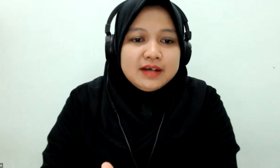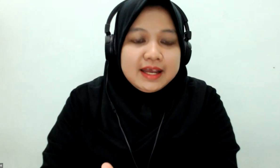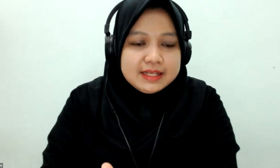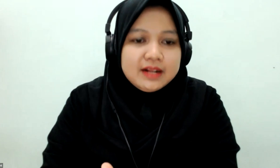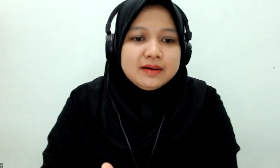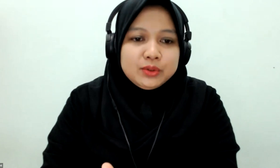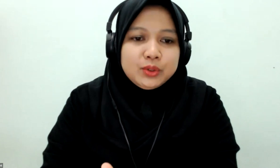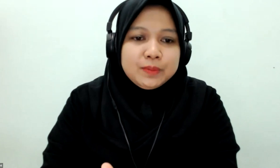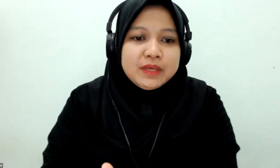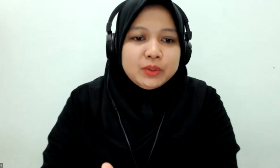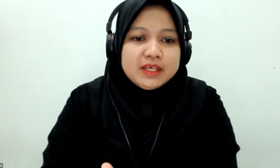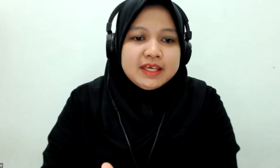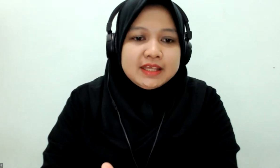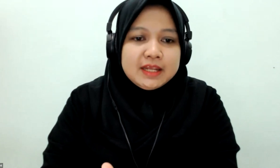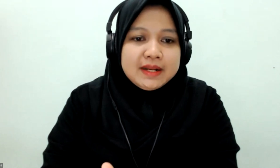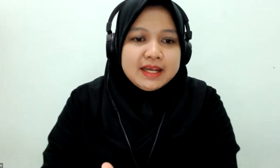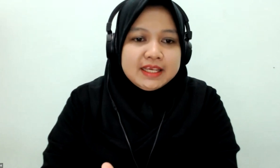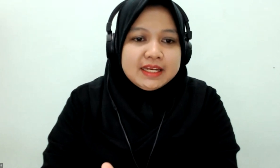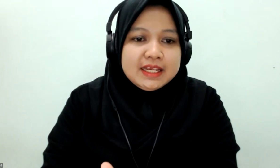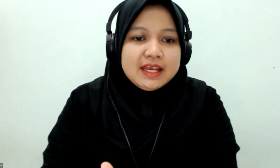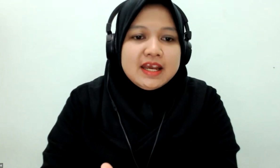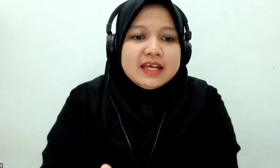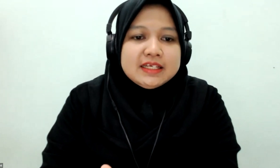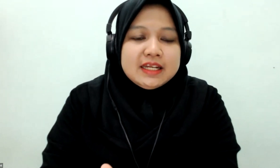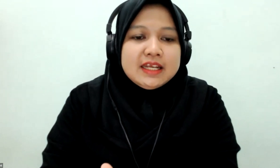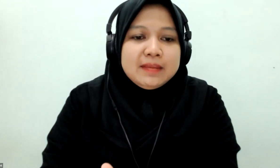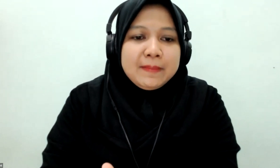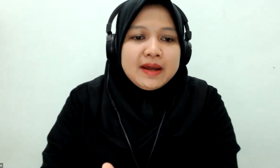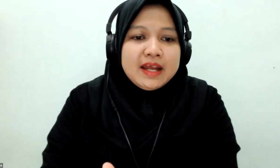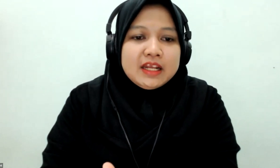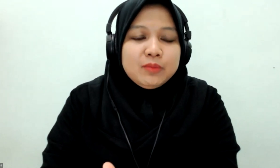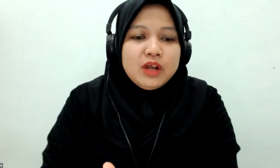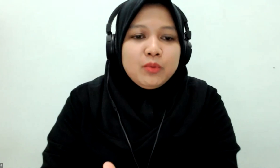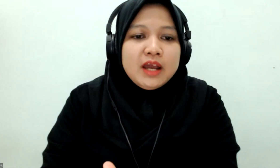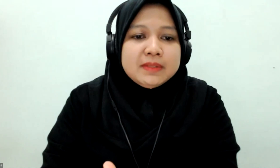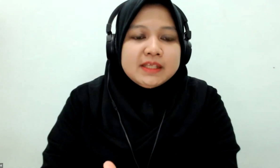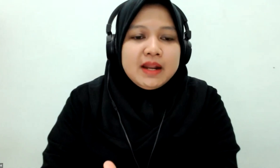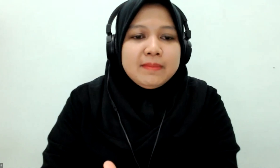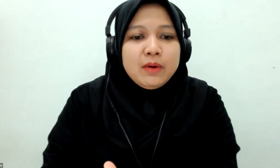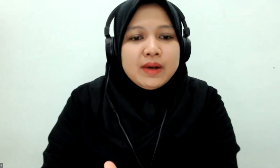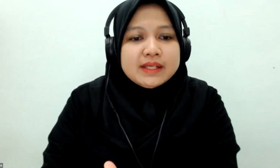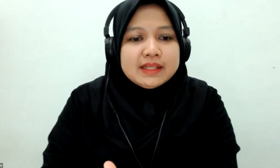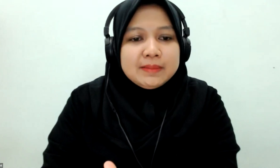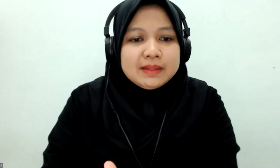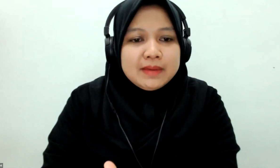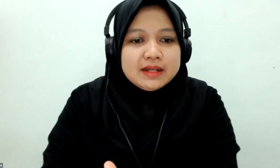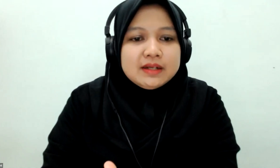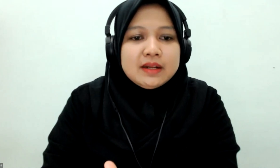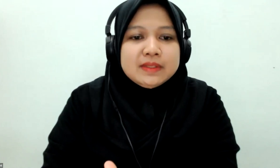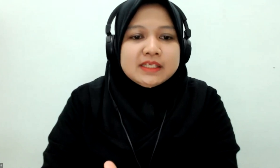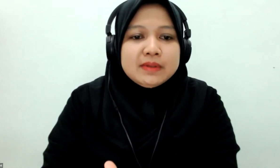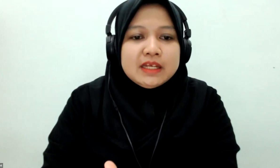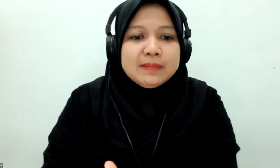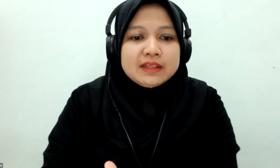sudah Hai hadir untuk mengikuti kegiatan pada hari ini jadi paparan hari ini mudah-mudahan bisa menambah wawasan teman-teman